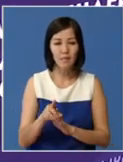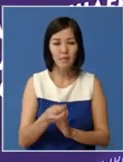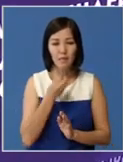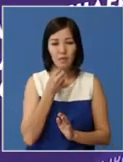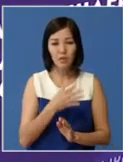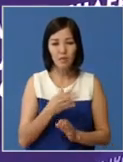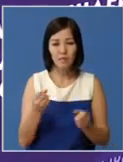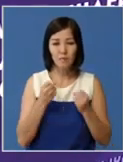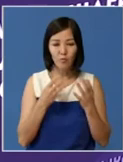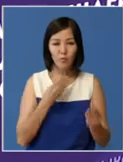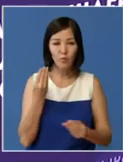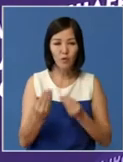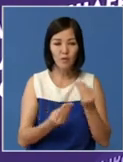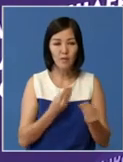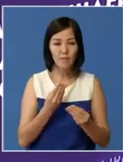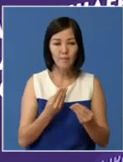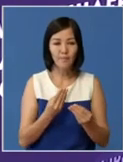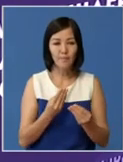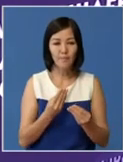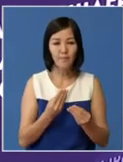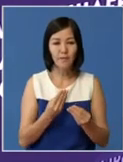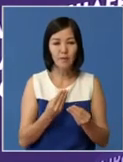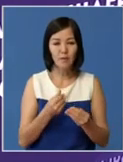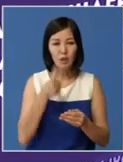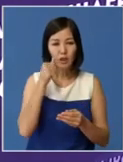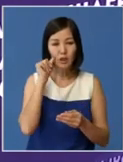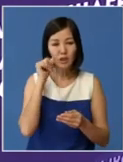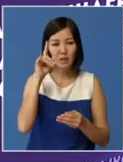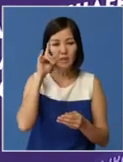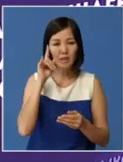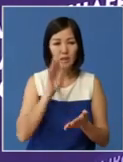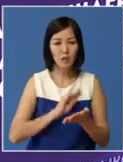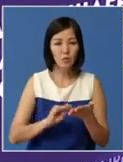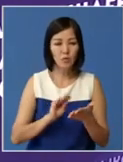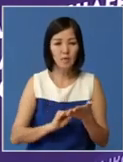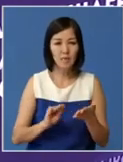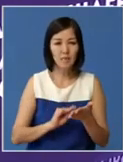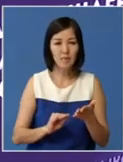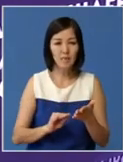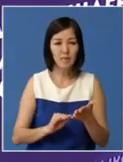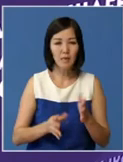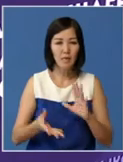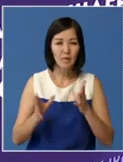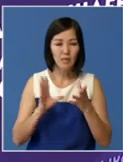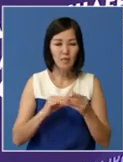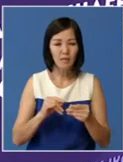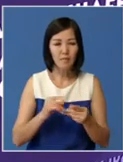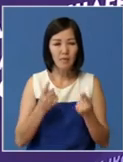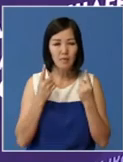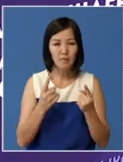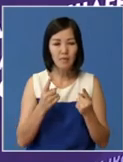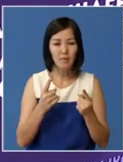көретін спорт ойыны ғой. Осы тұрғыдан келген уақытта кешегі Қазақ журналистикасының негізін қалаған жалпы Қазақ әдебиетінің ірі